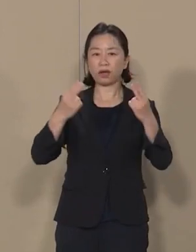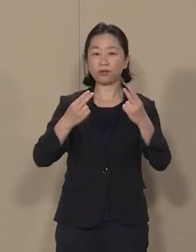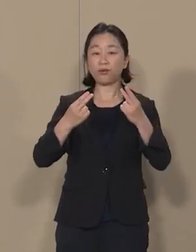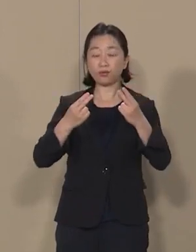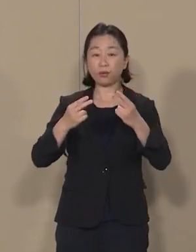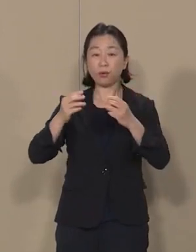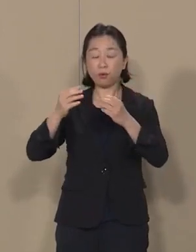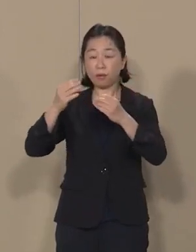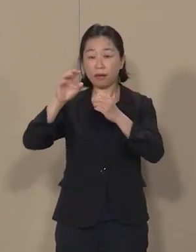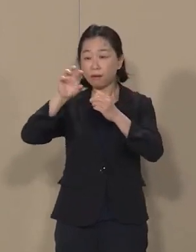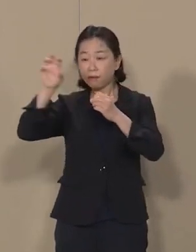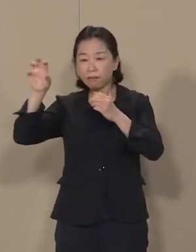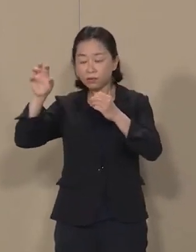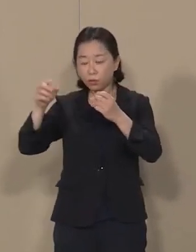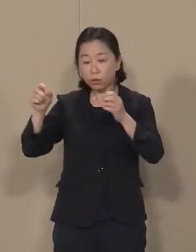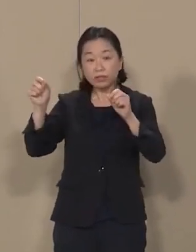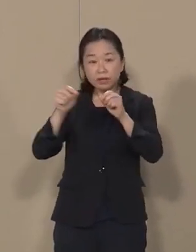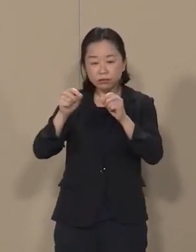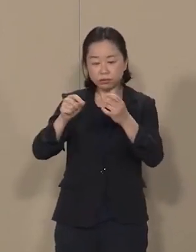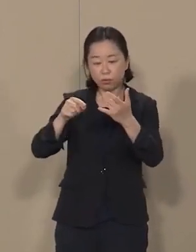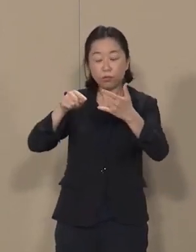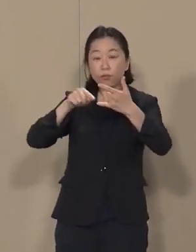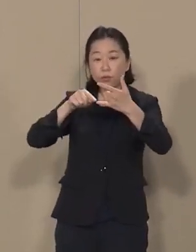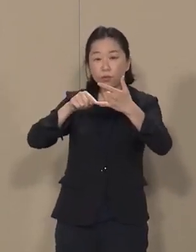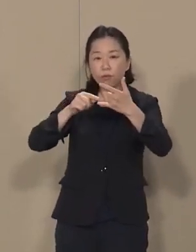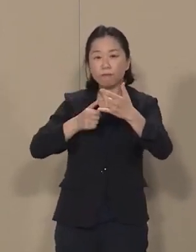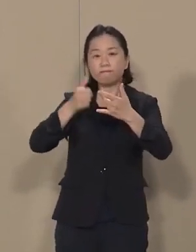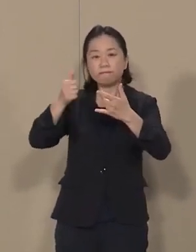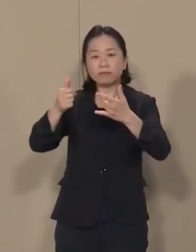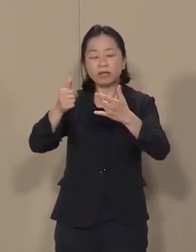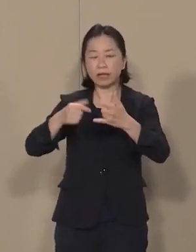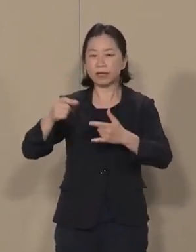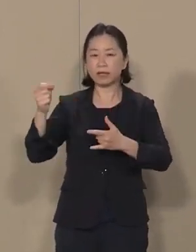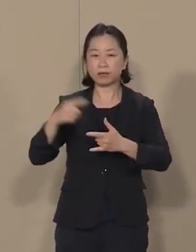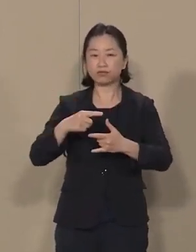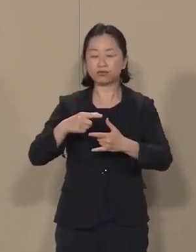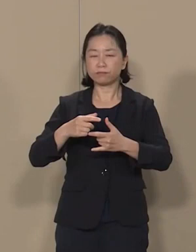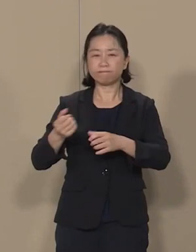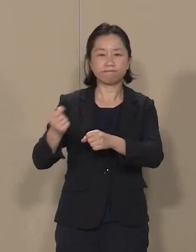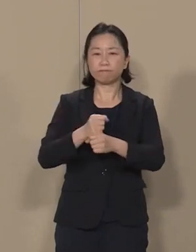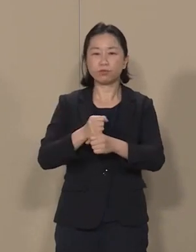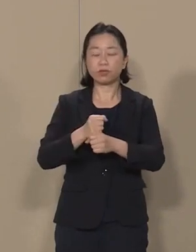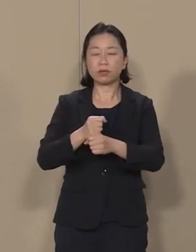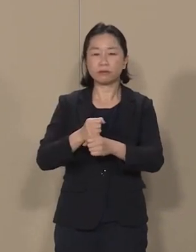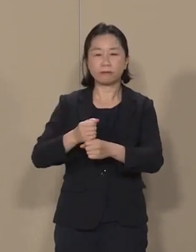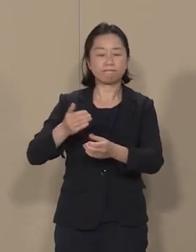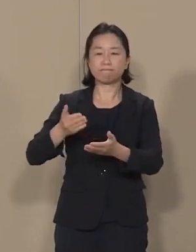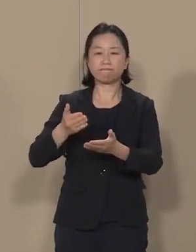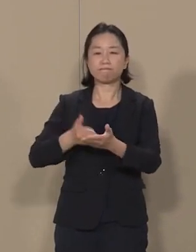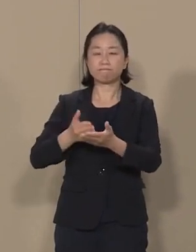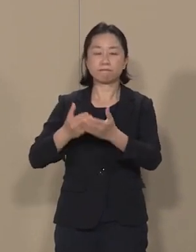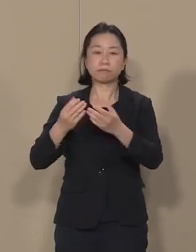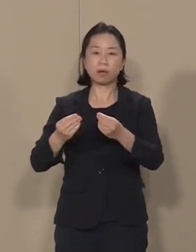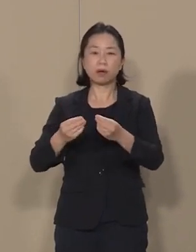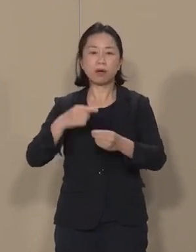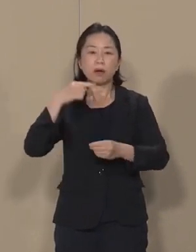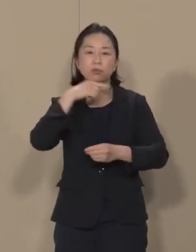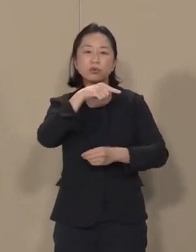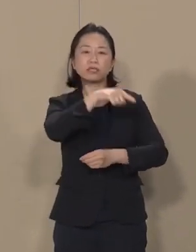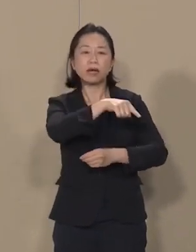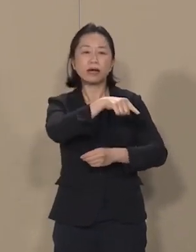根室の納沙布岬に行きまして北方領土即時返還抗議活動をしましたしそしてロシアに対しては繰り返し